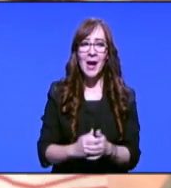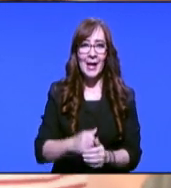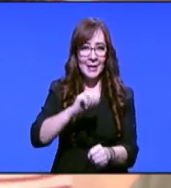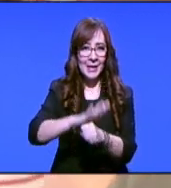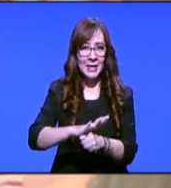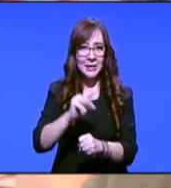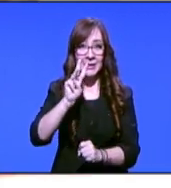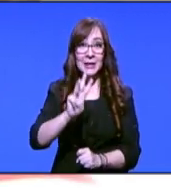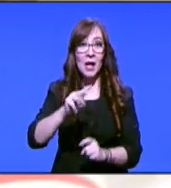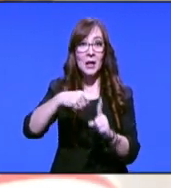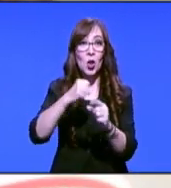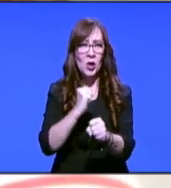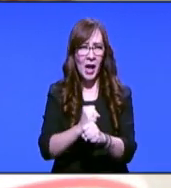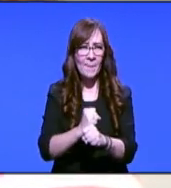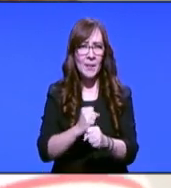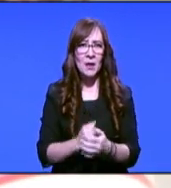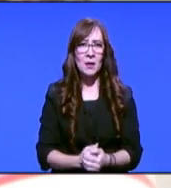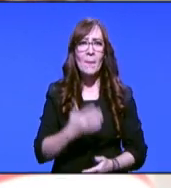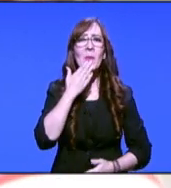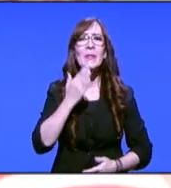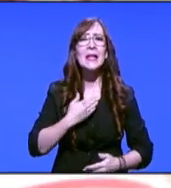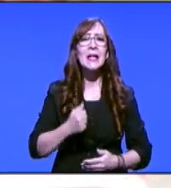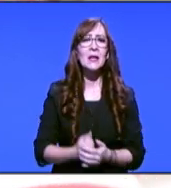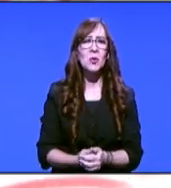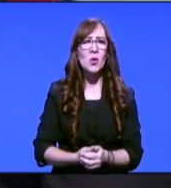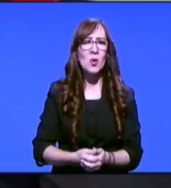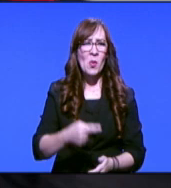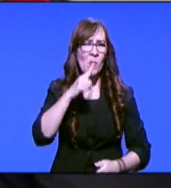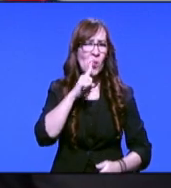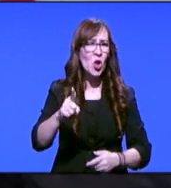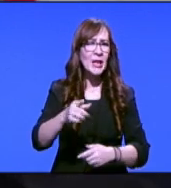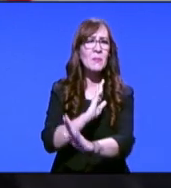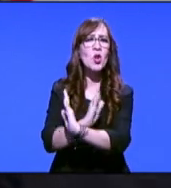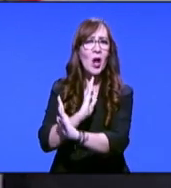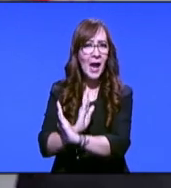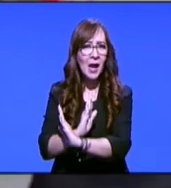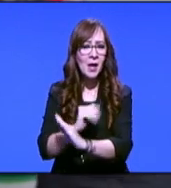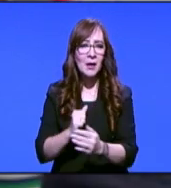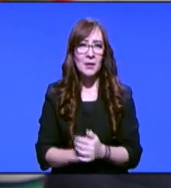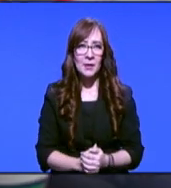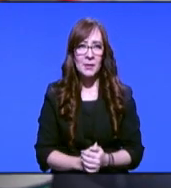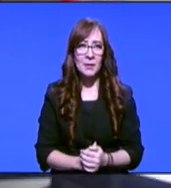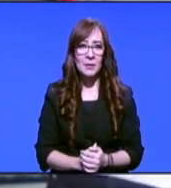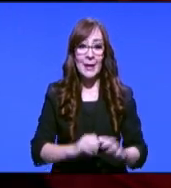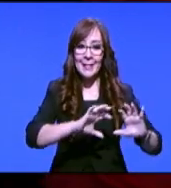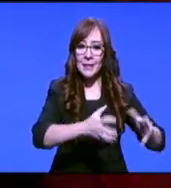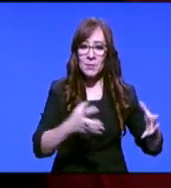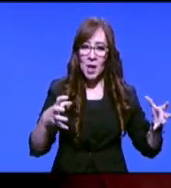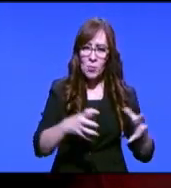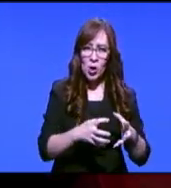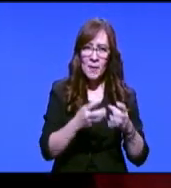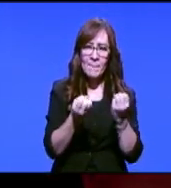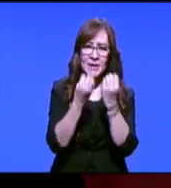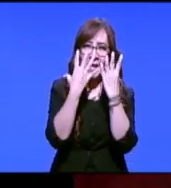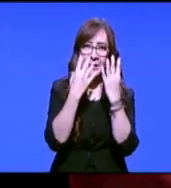pemilik laundry memprotes kedatangan petugas. Ibnu Munsir melaporkan, juru bicara tim gabungan menjelaskan, banyaknya masyarakat